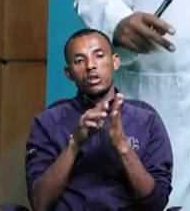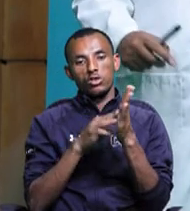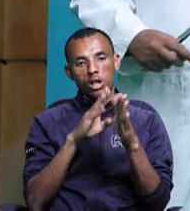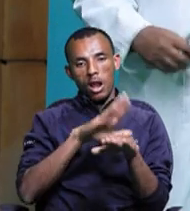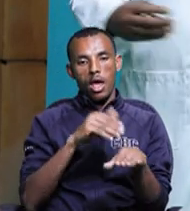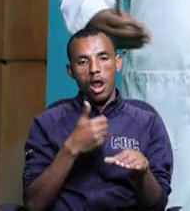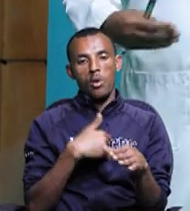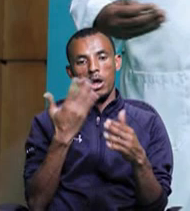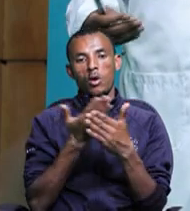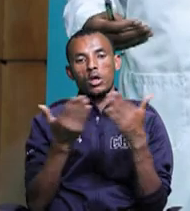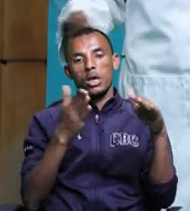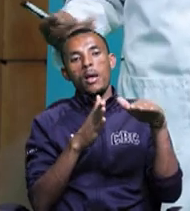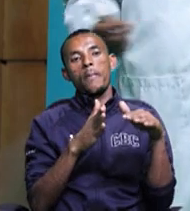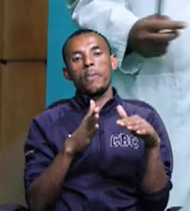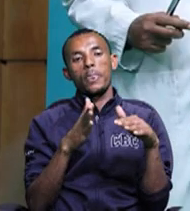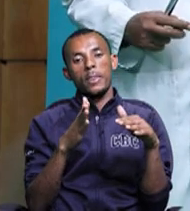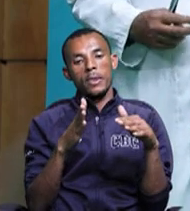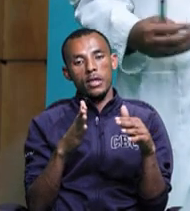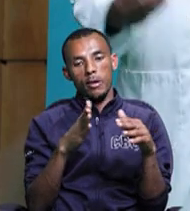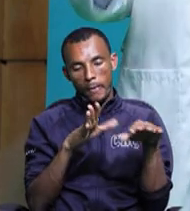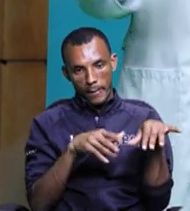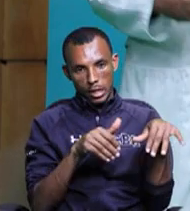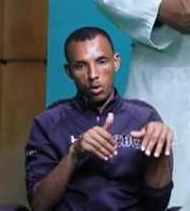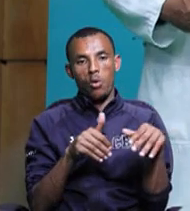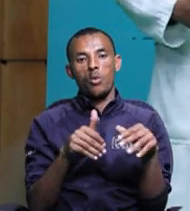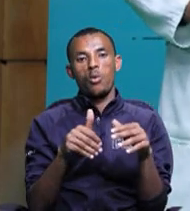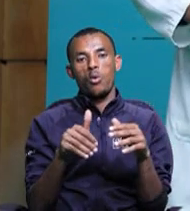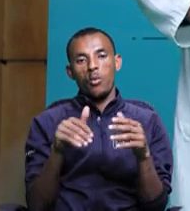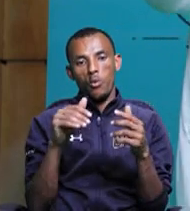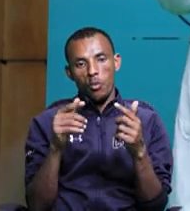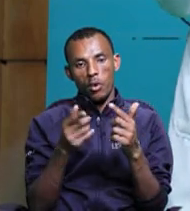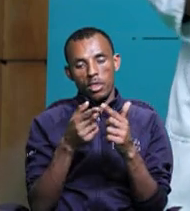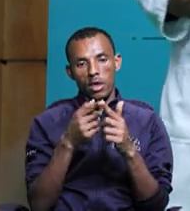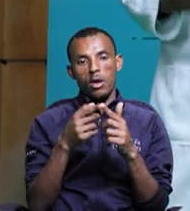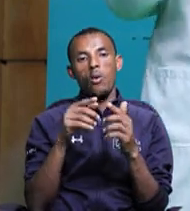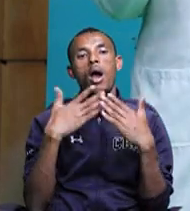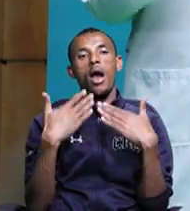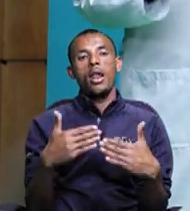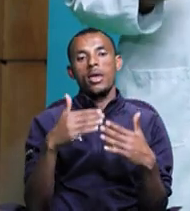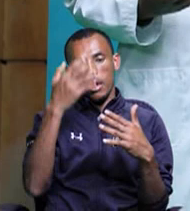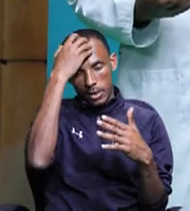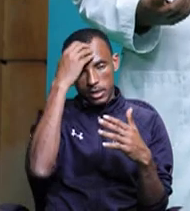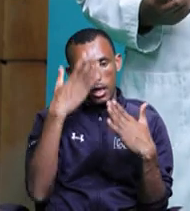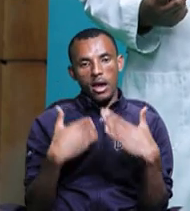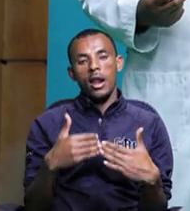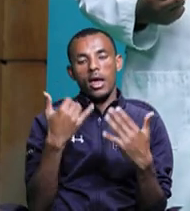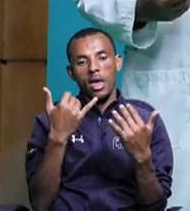ያሉትን ነገሮች ጥናታዊ አስተያየት ሰጥተዋል። ሁለተኛው አካል የመንግስት አካል ይህንን ጉዳይ